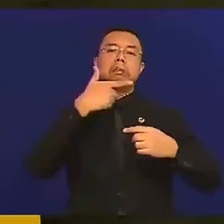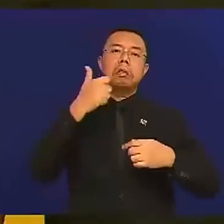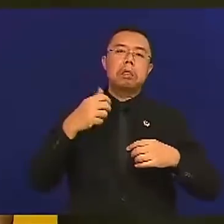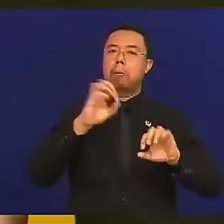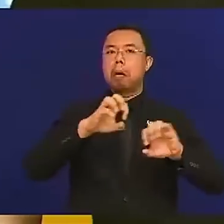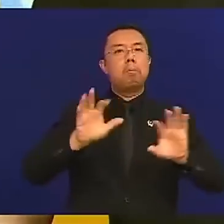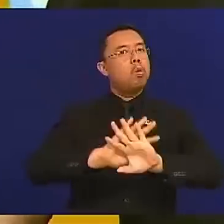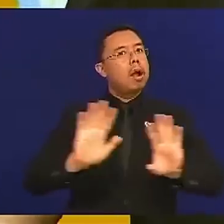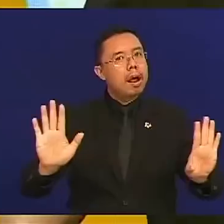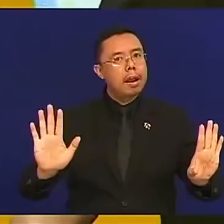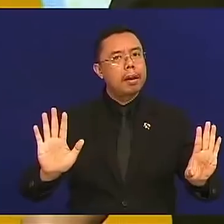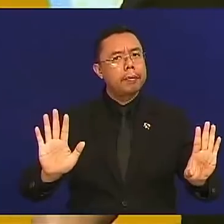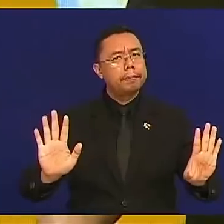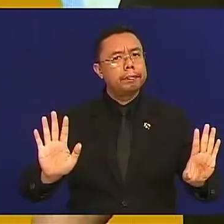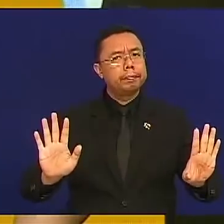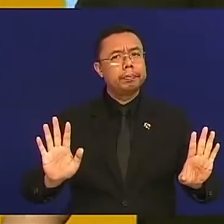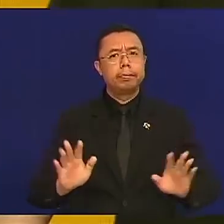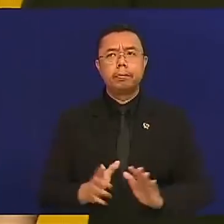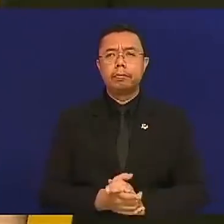loh, saudara.